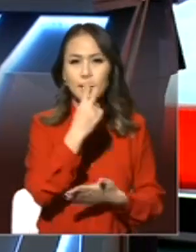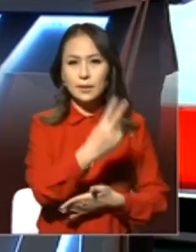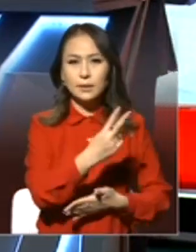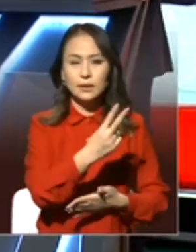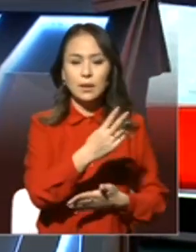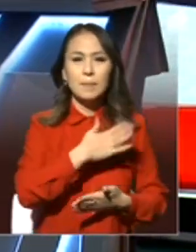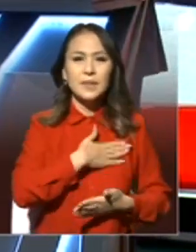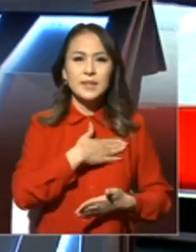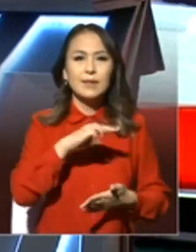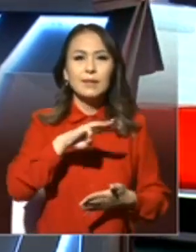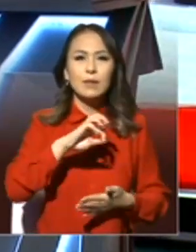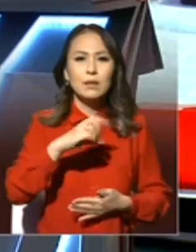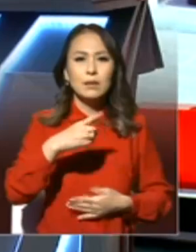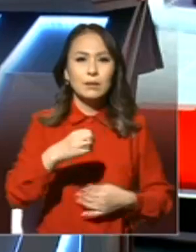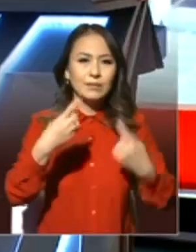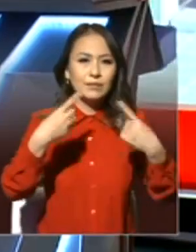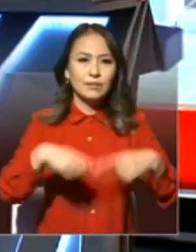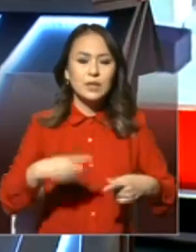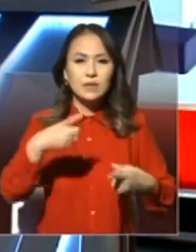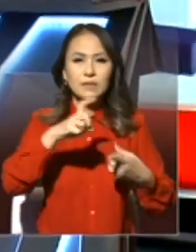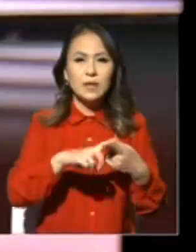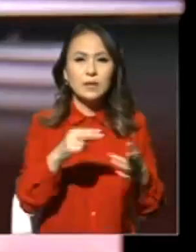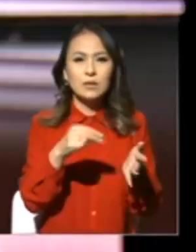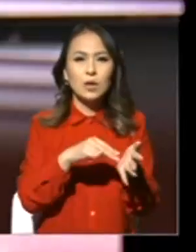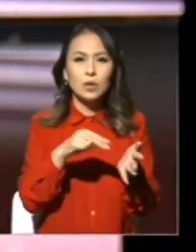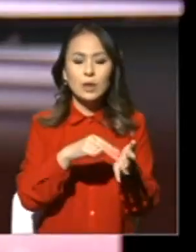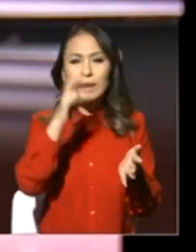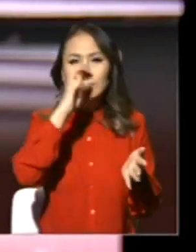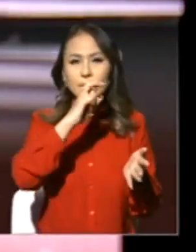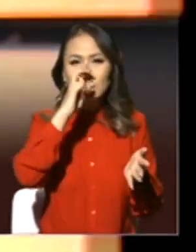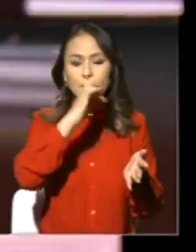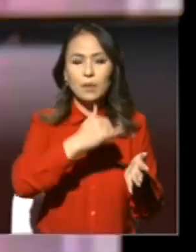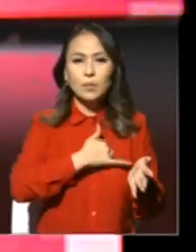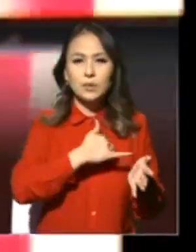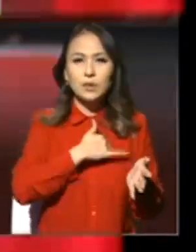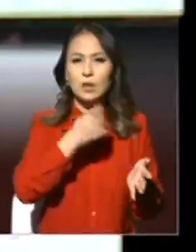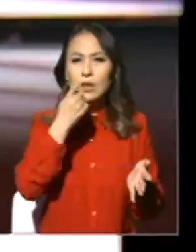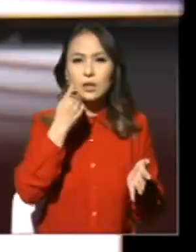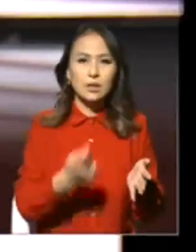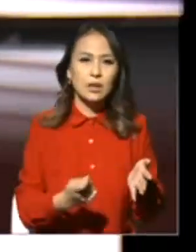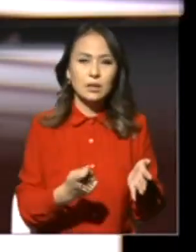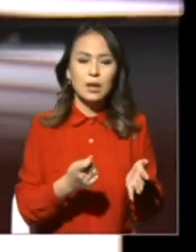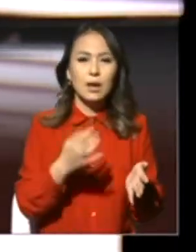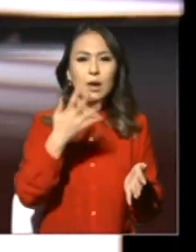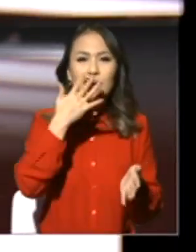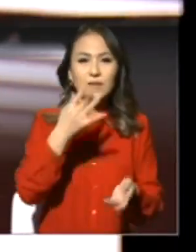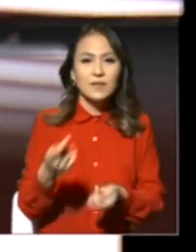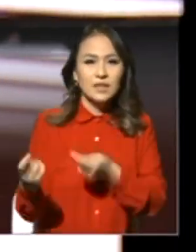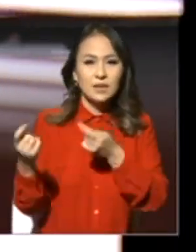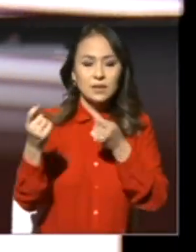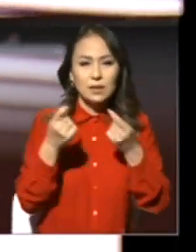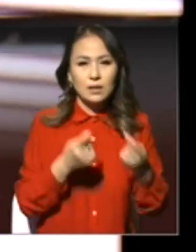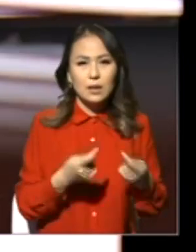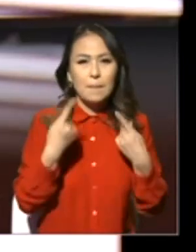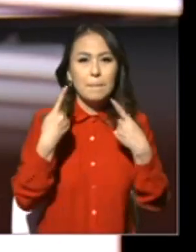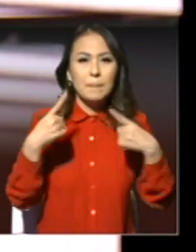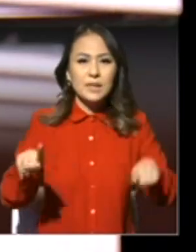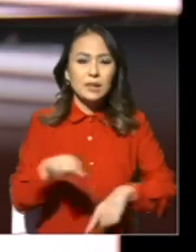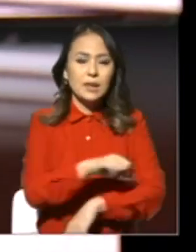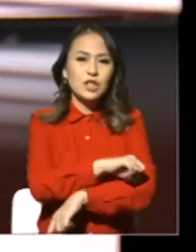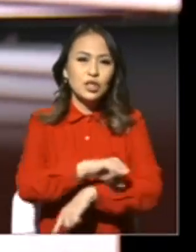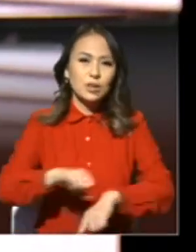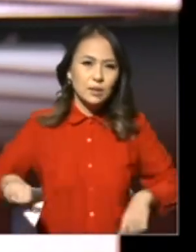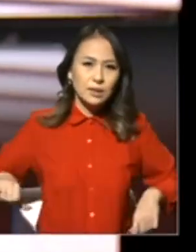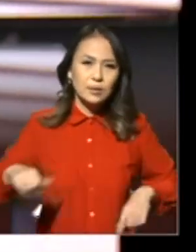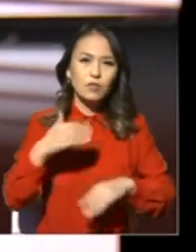жаңағы теңгеміздің құнына байланысты тағы да айта кететін болсақ, біздің жанар жағармайымыз арзан. Шет жақтан шеткі осы басқа шетелдермен